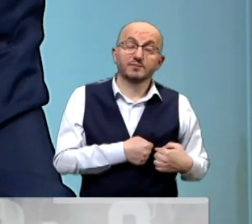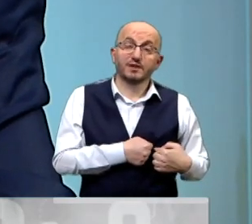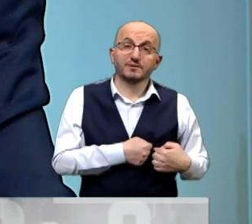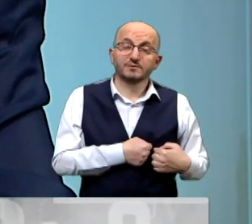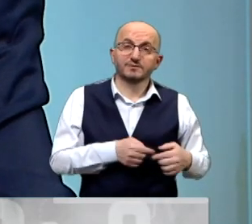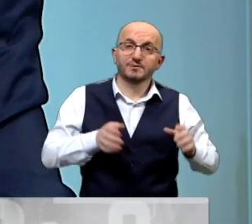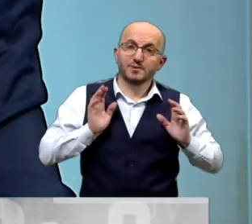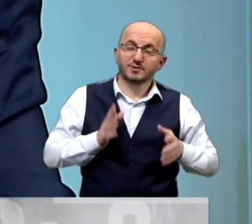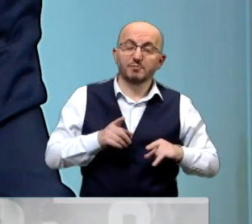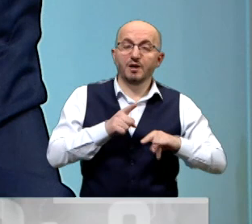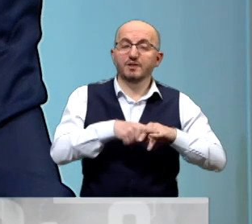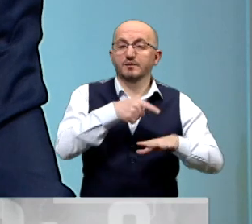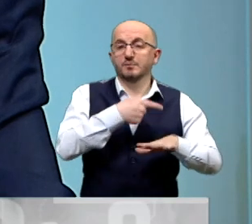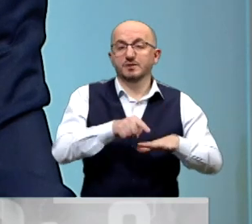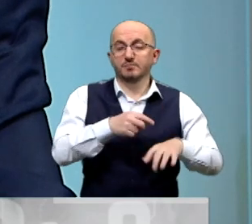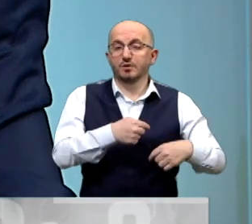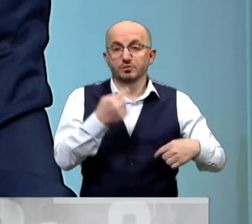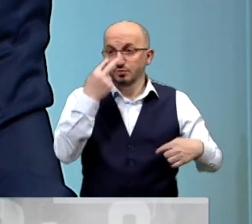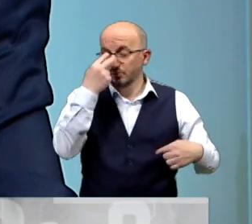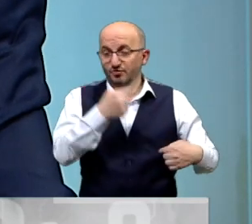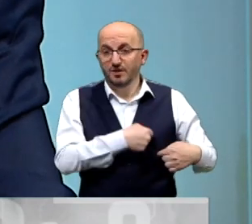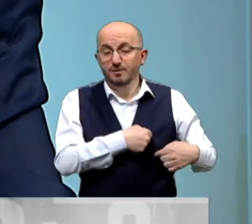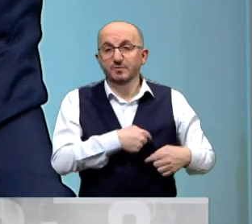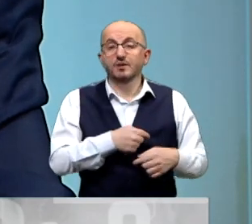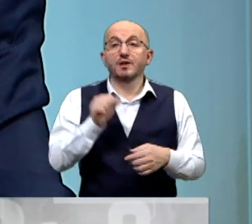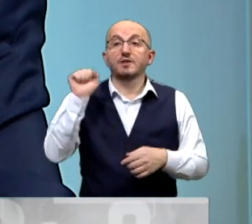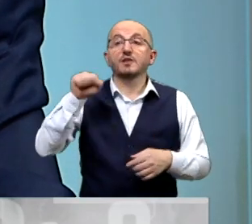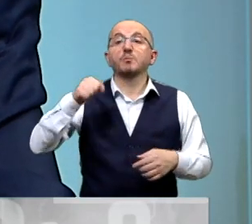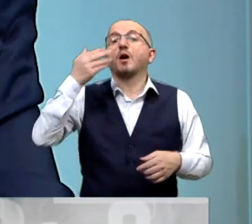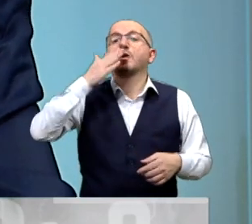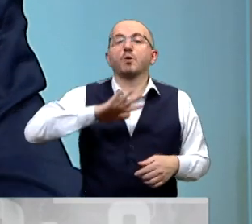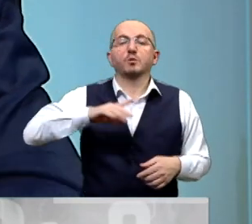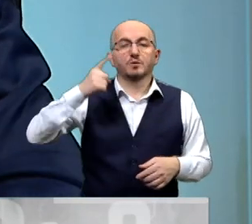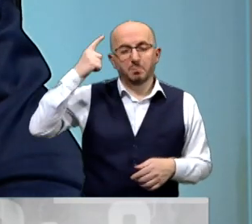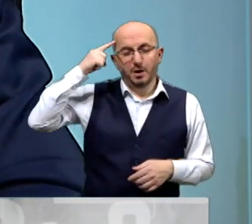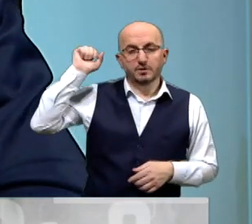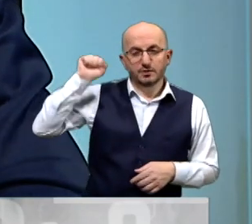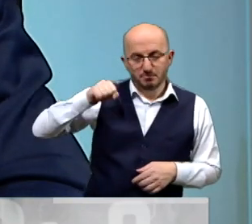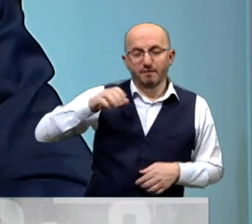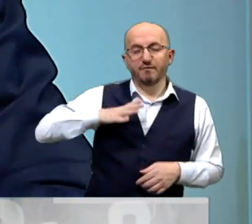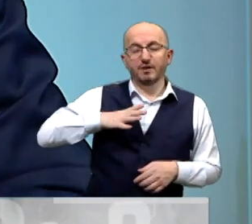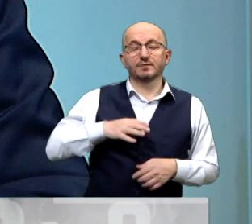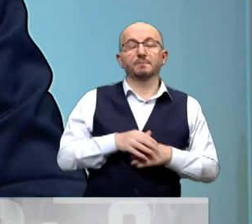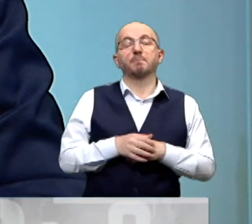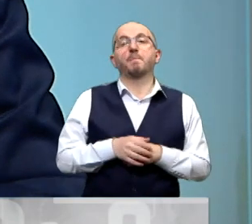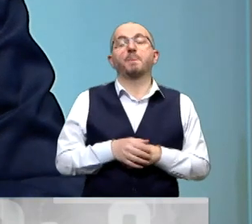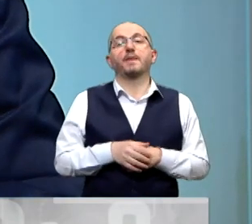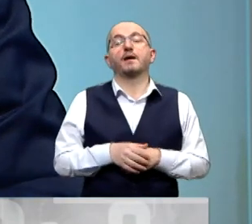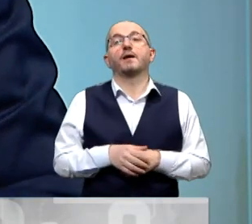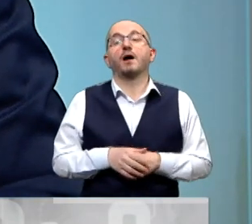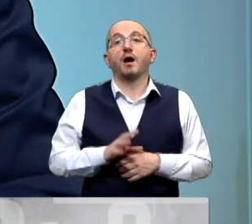ama Hanefi mezhebinde gözle kalpte yoktur başı ile ima ederek Zannederim